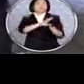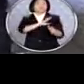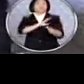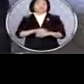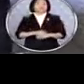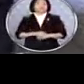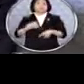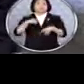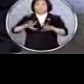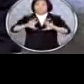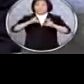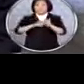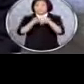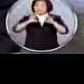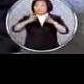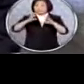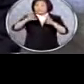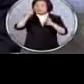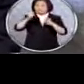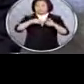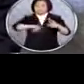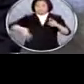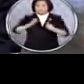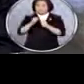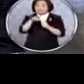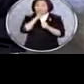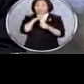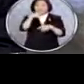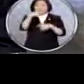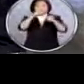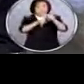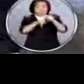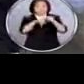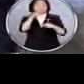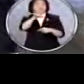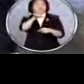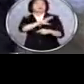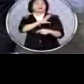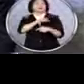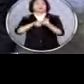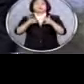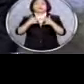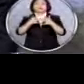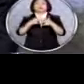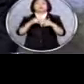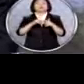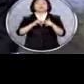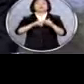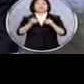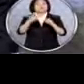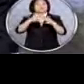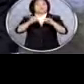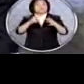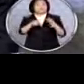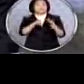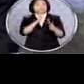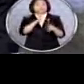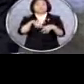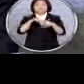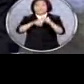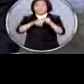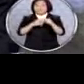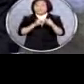在竞选中华民国的总统，一中是中华民国，这有什么不对呢？我觉得很奇怪，就是因为一中各表是符